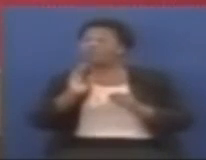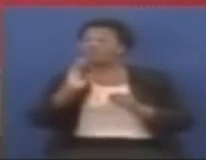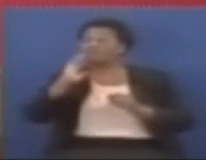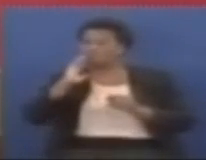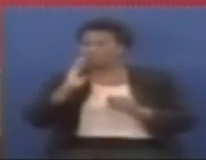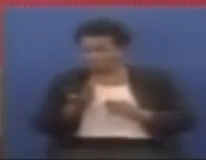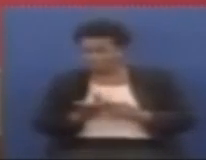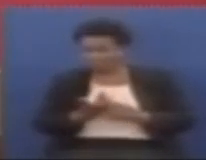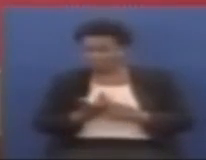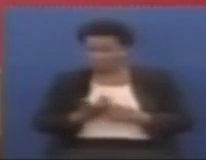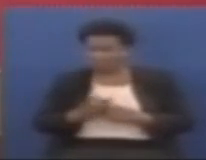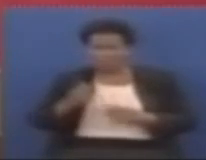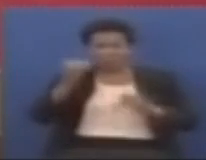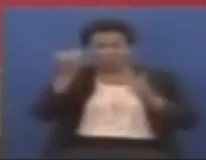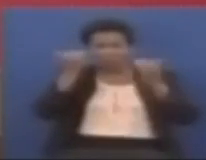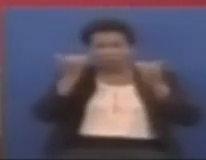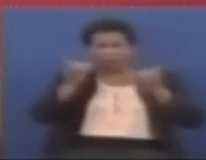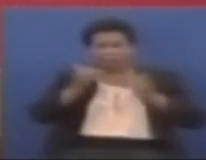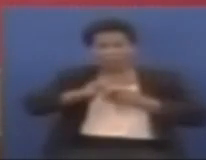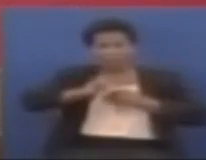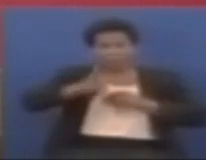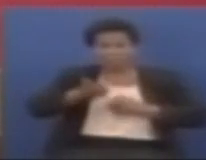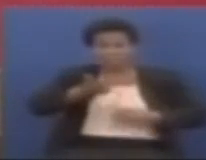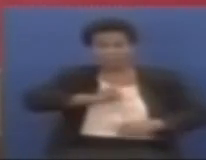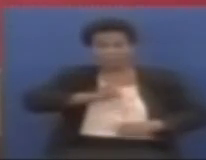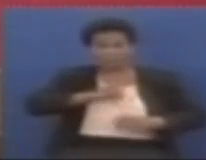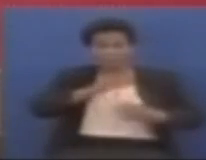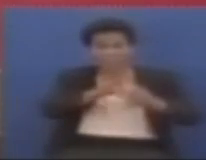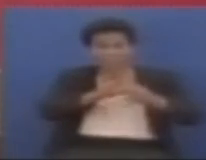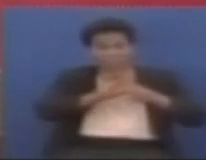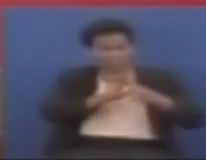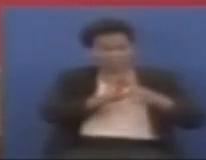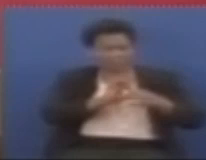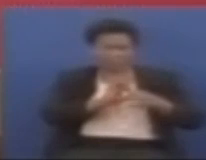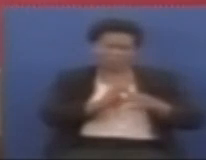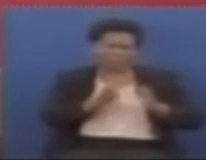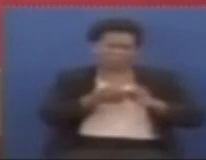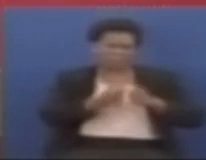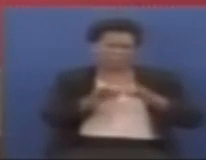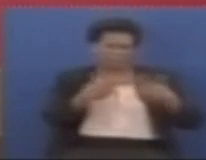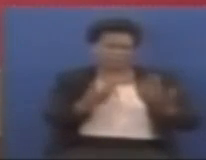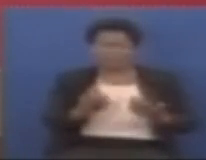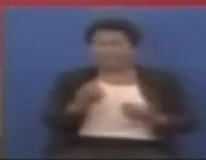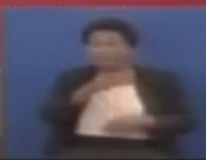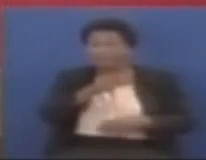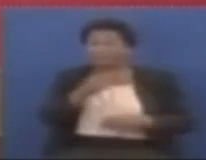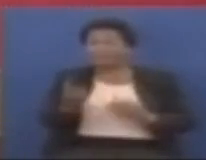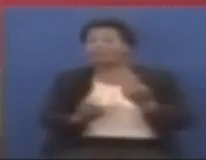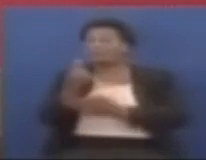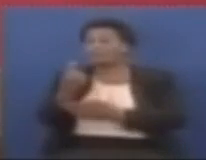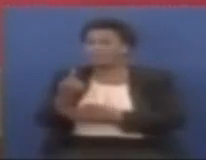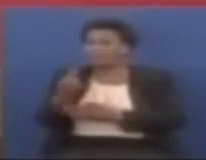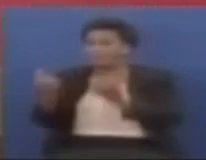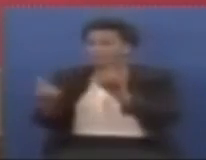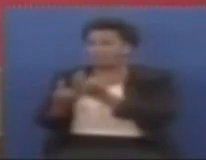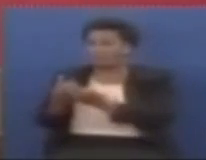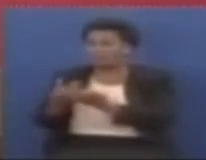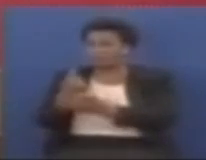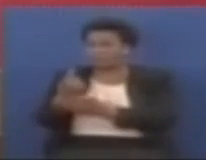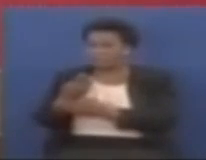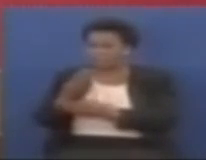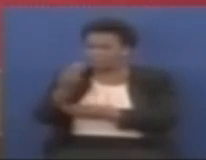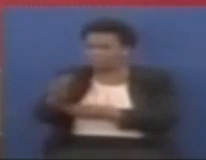serikali. Mabadiliko hayo yalitokana na tangazo la serikali namba 50 mkwaju